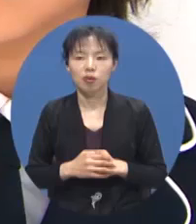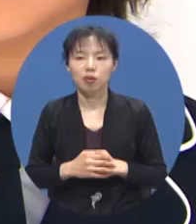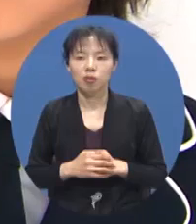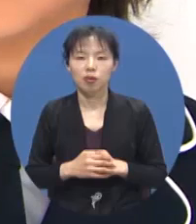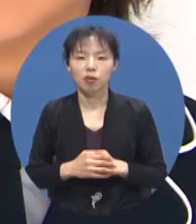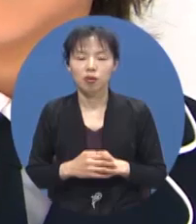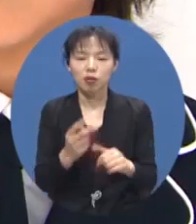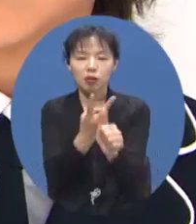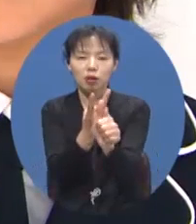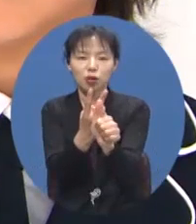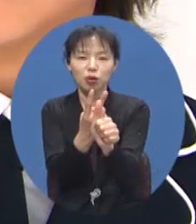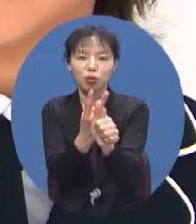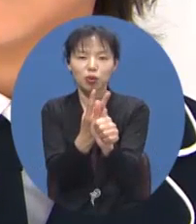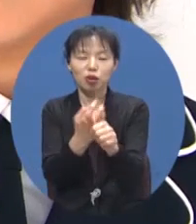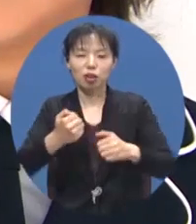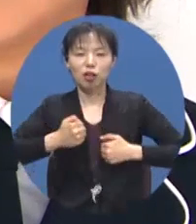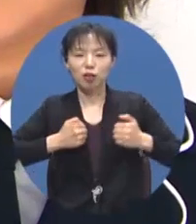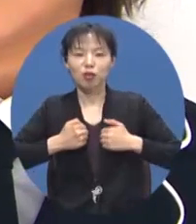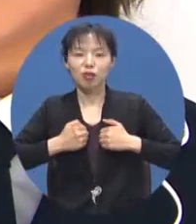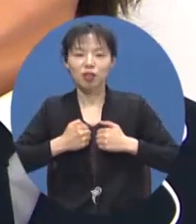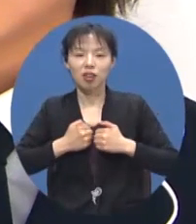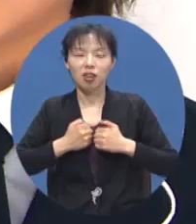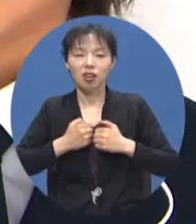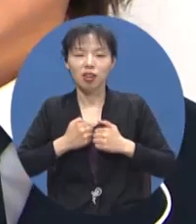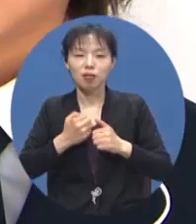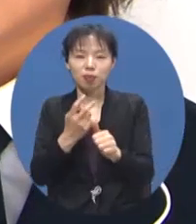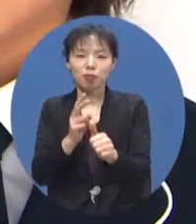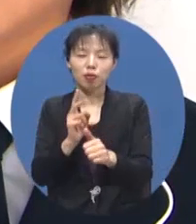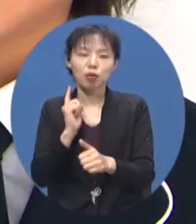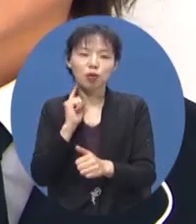토끼, 고릴라, 기린,